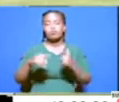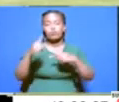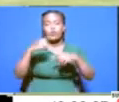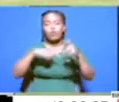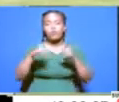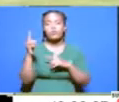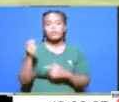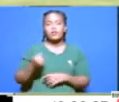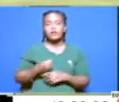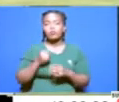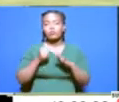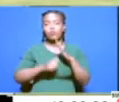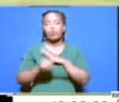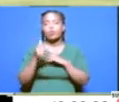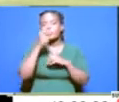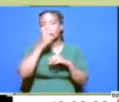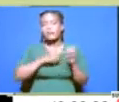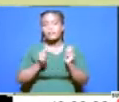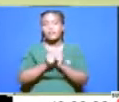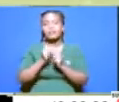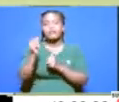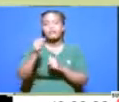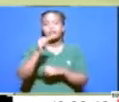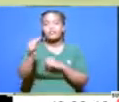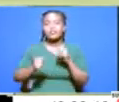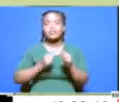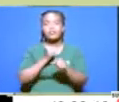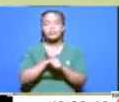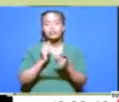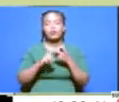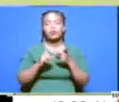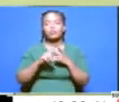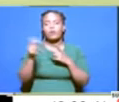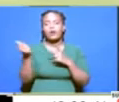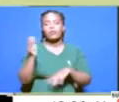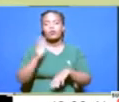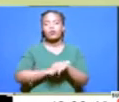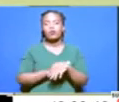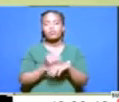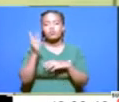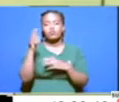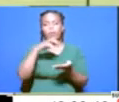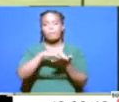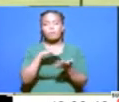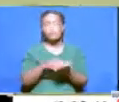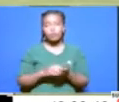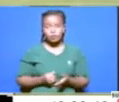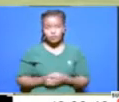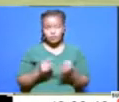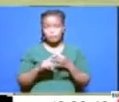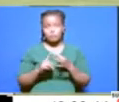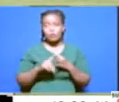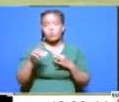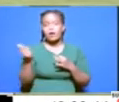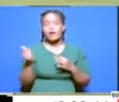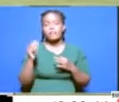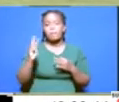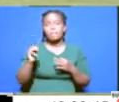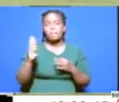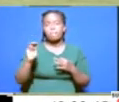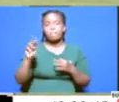na zaidi, huku Mugambi Kimathi akiridhika na nafasi ya pili kwa alama 91. Kelsie Mbugua alishinda kitengo cha wasichana